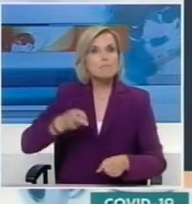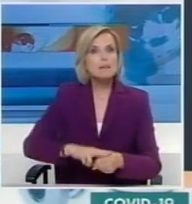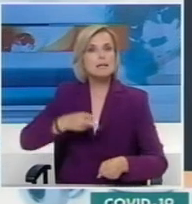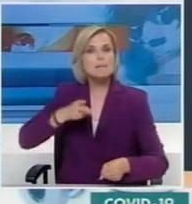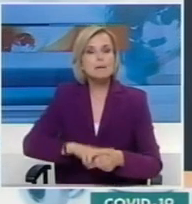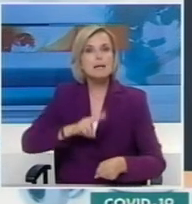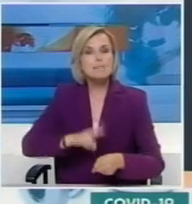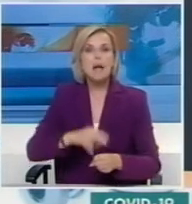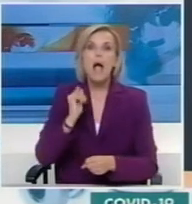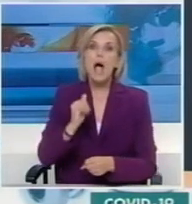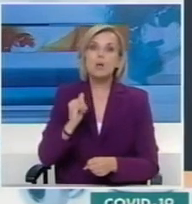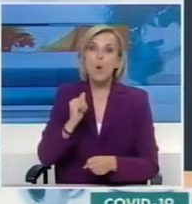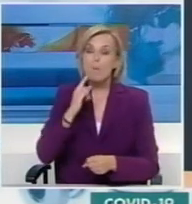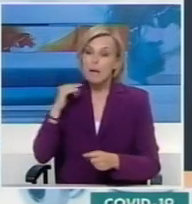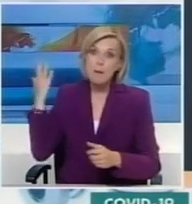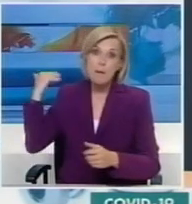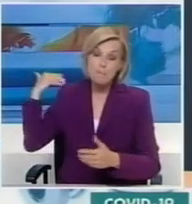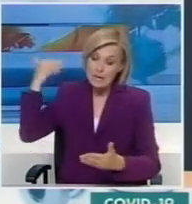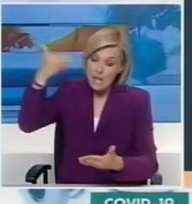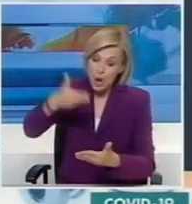νόσου τις τελευταίες 14 ημέρες.